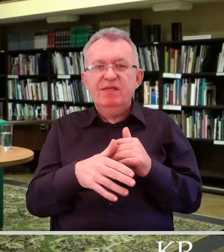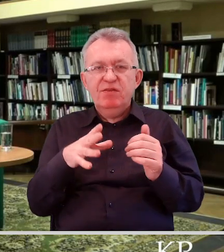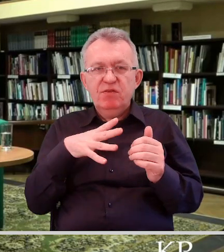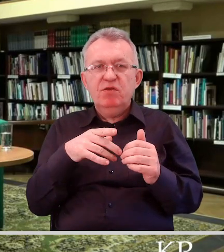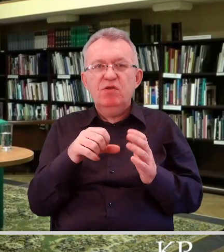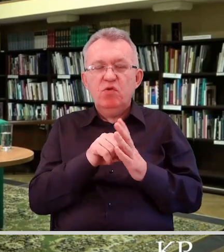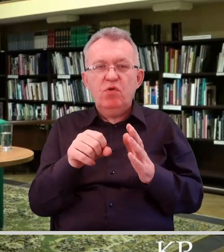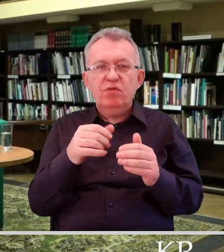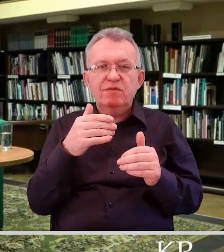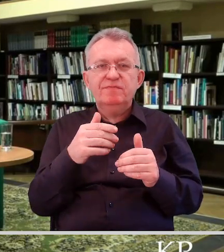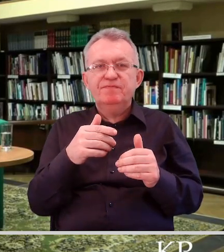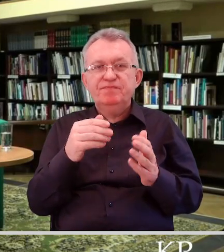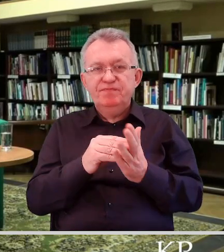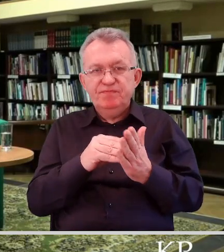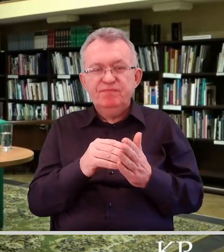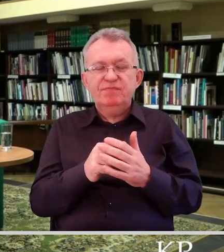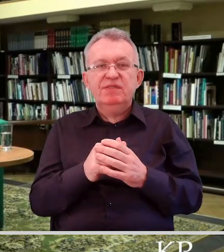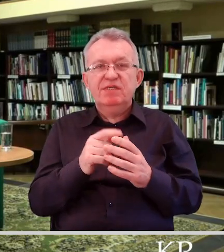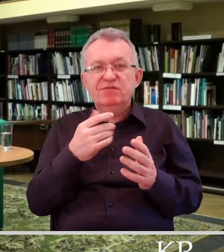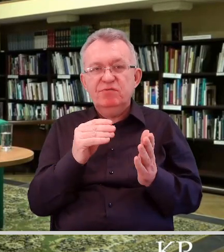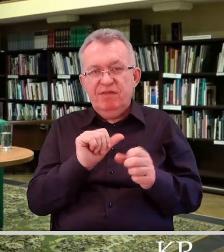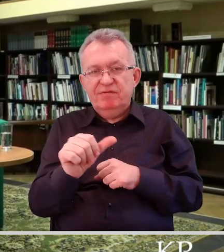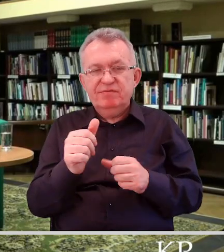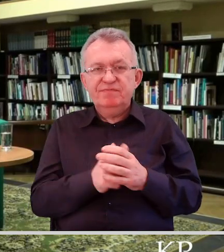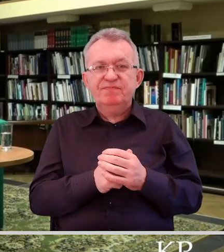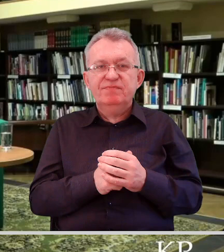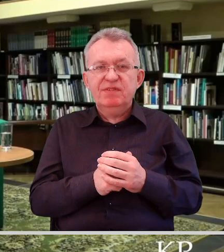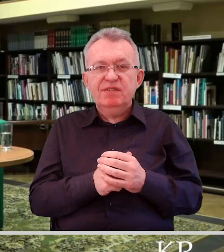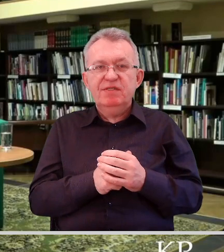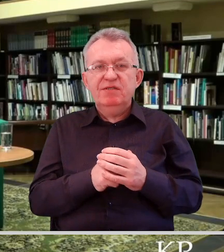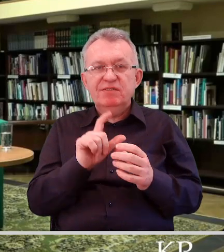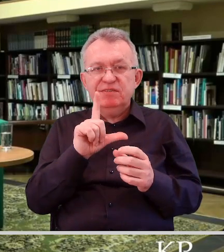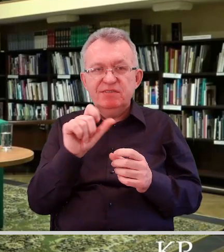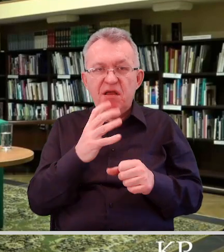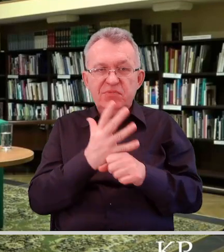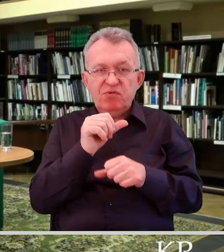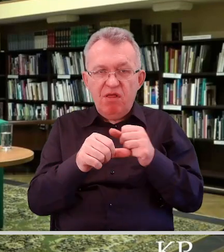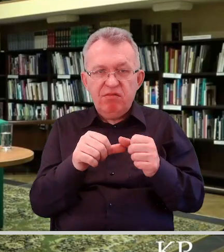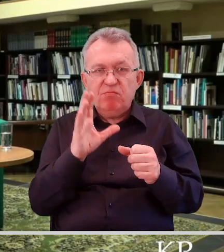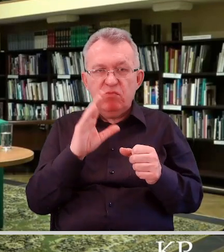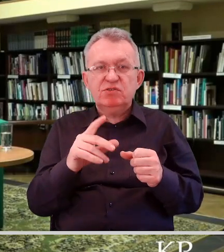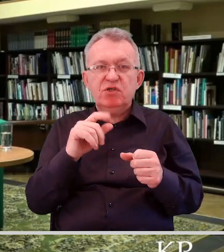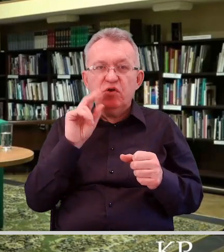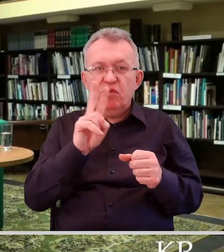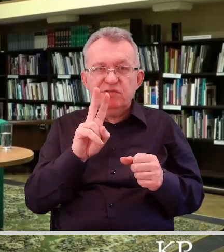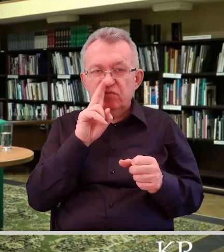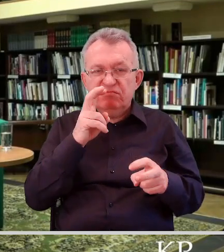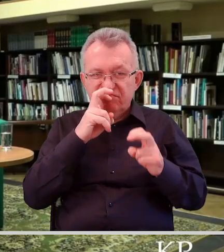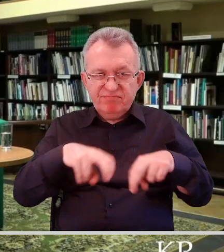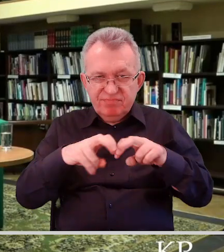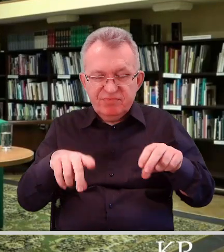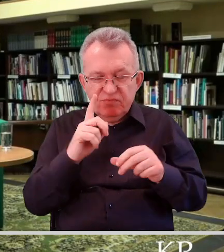się od autentyczności, jeżeli w ogóle coś takiego istnieje. I teraz za 50 lat ktoś będzie znów musiał